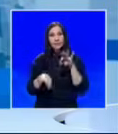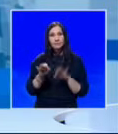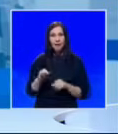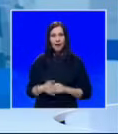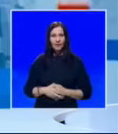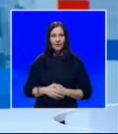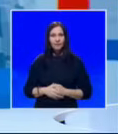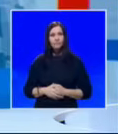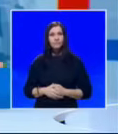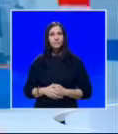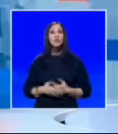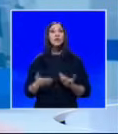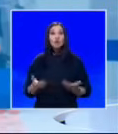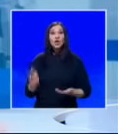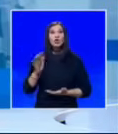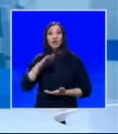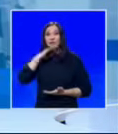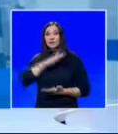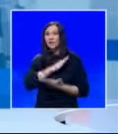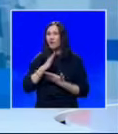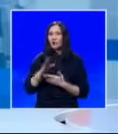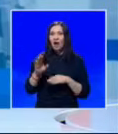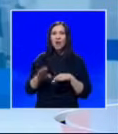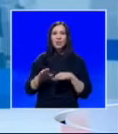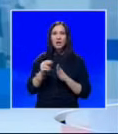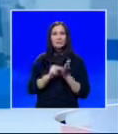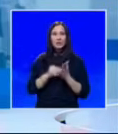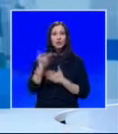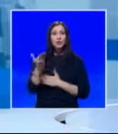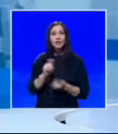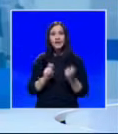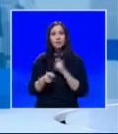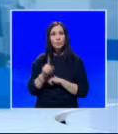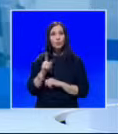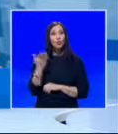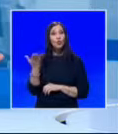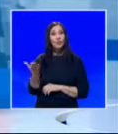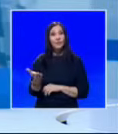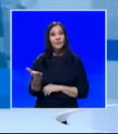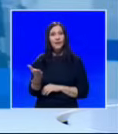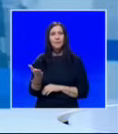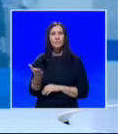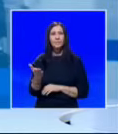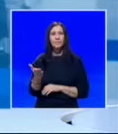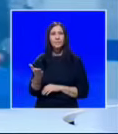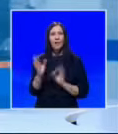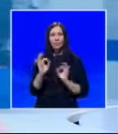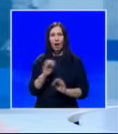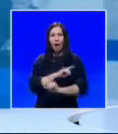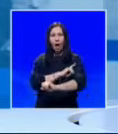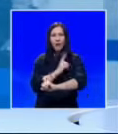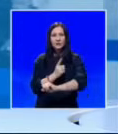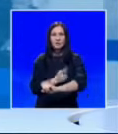избиратели и че ще се стигне в крайна сметка до тези реформи, които те така